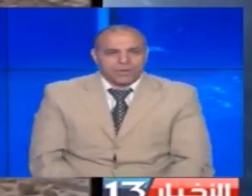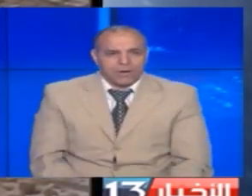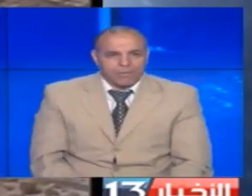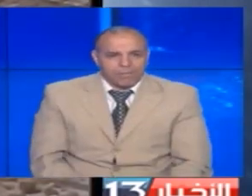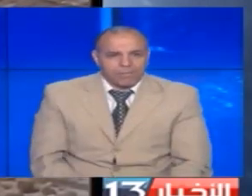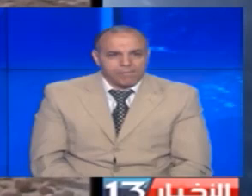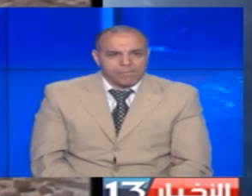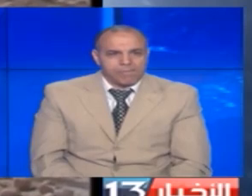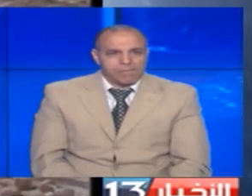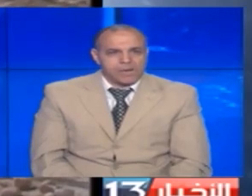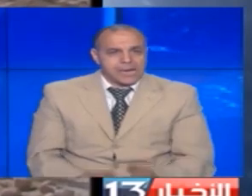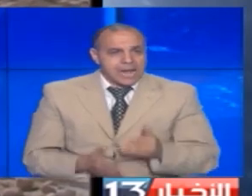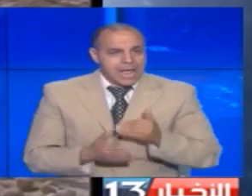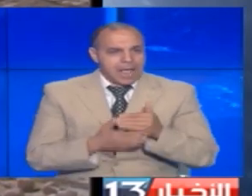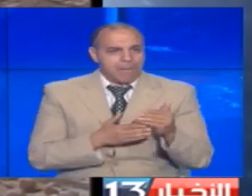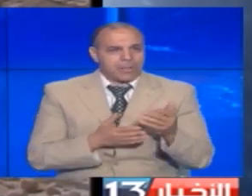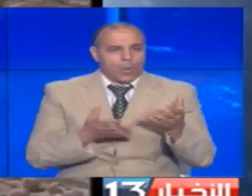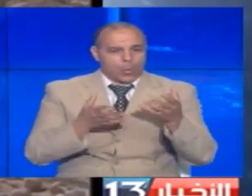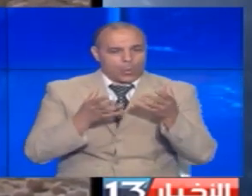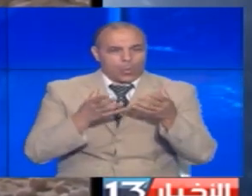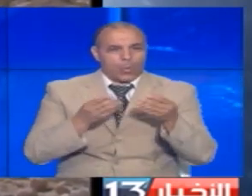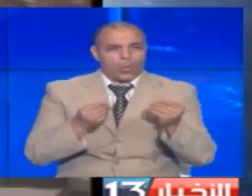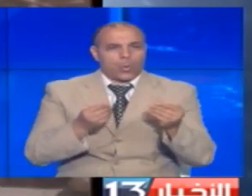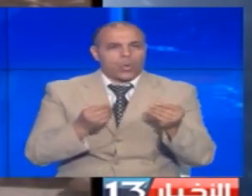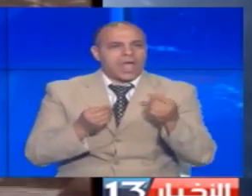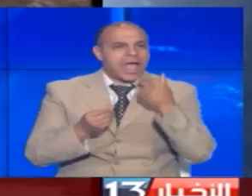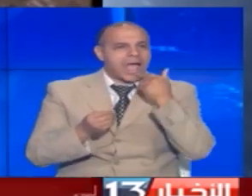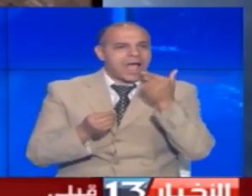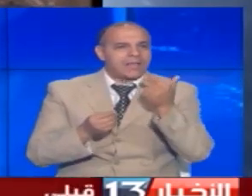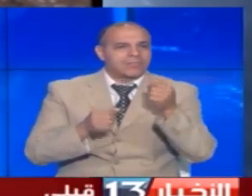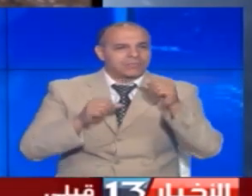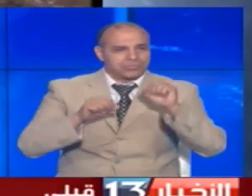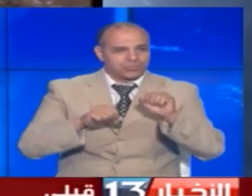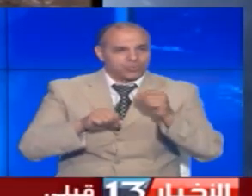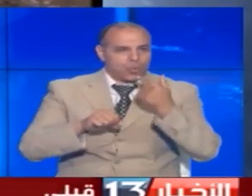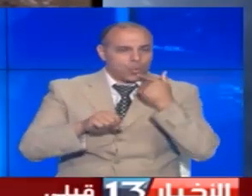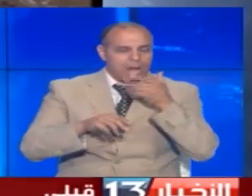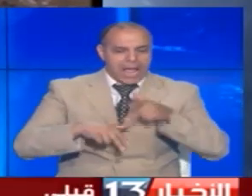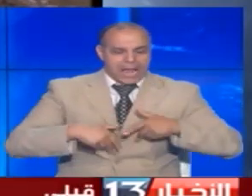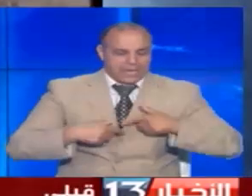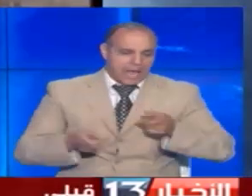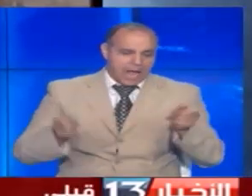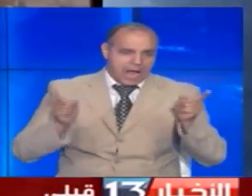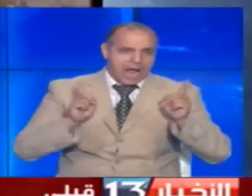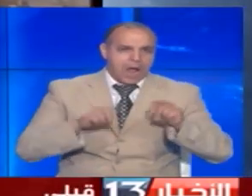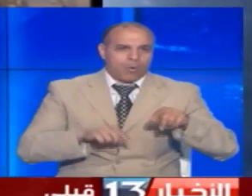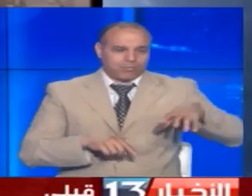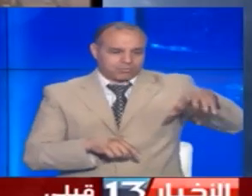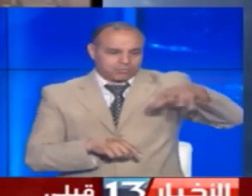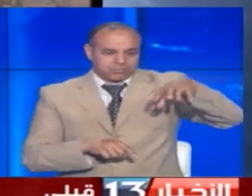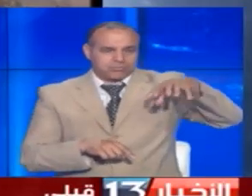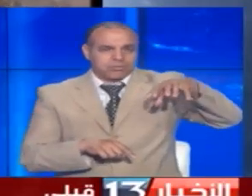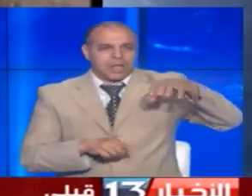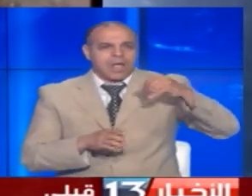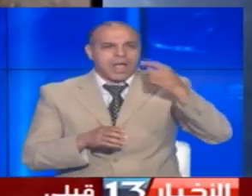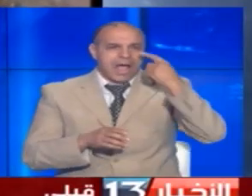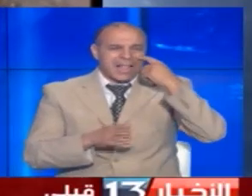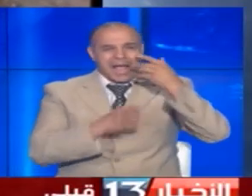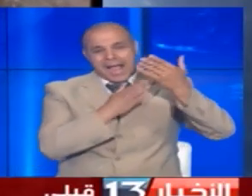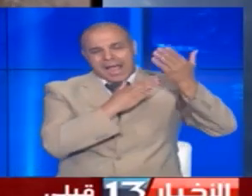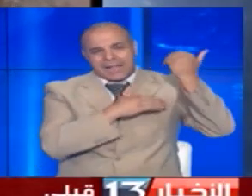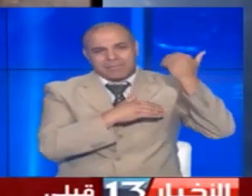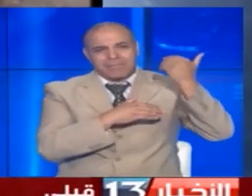بعد ان غاب اشعارها وعطاها وكانت تمثل الشرعيين الحياه يعود هذا الموقع والذي يسمى بالعين القديمه